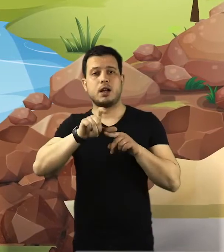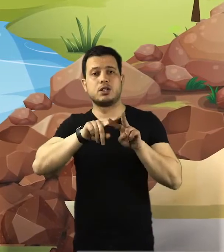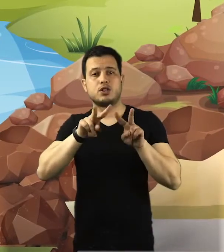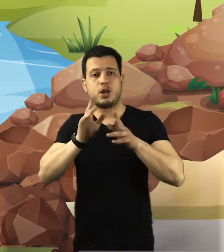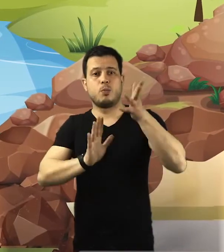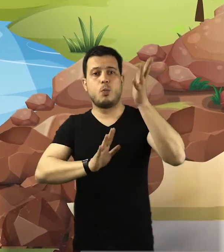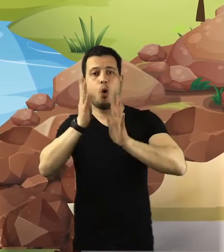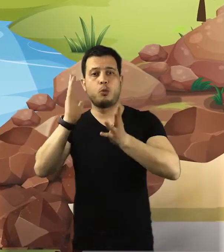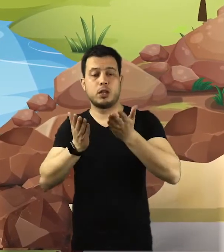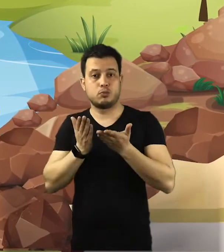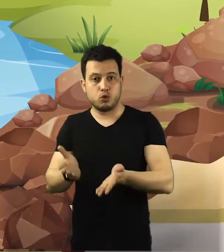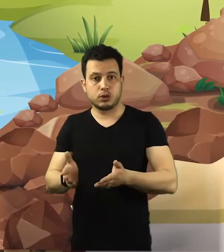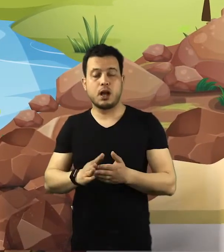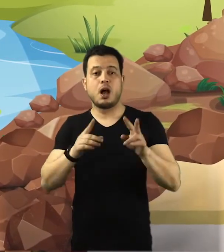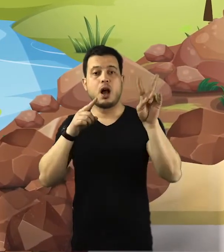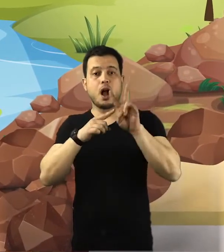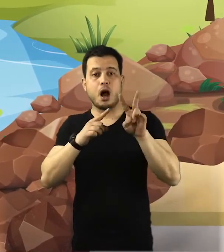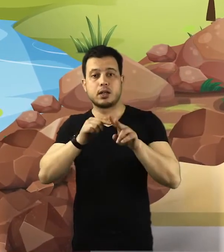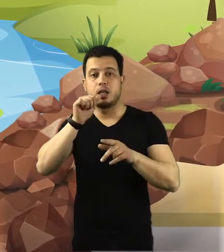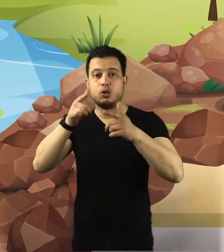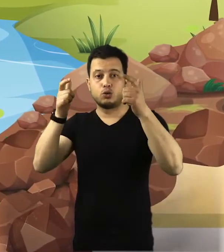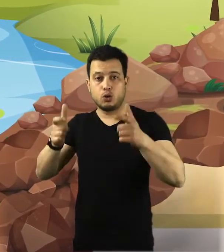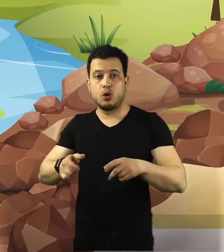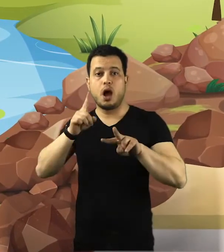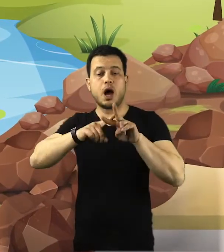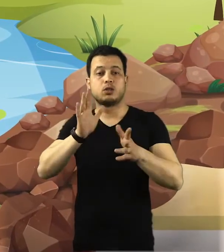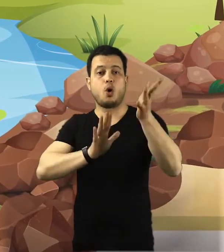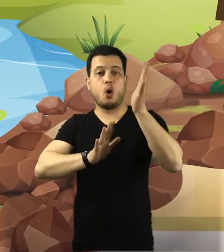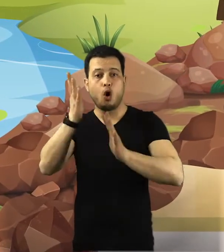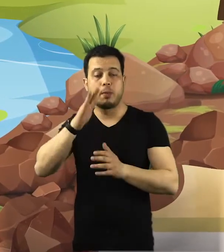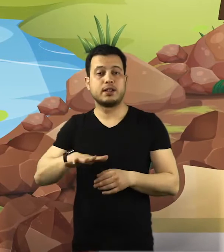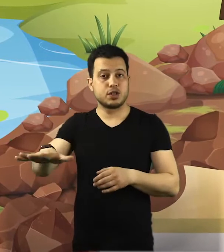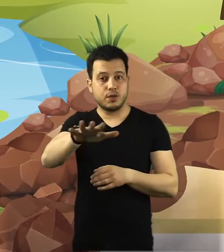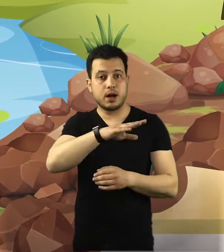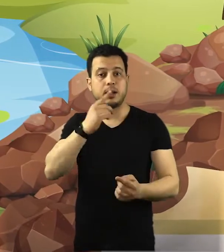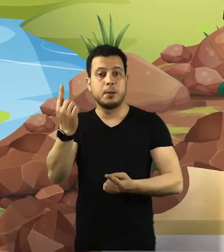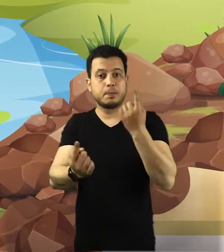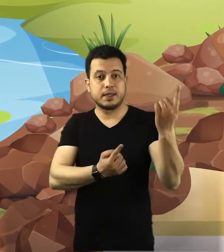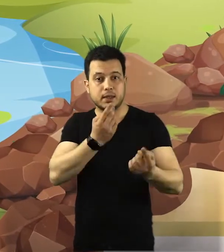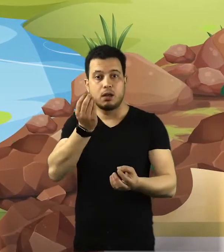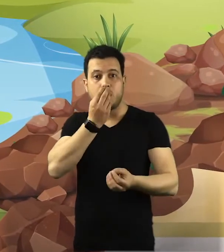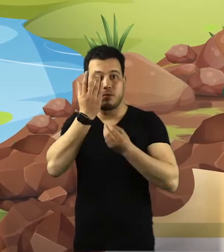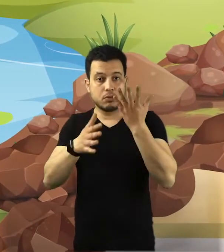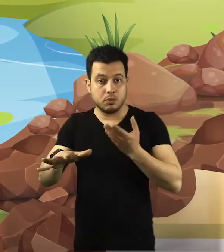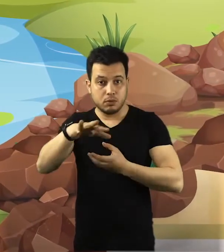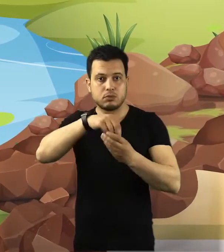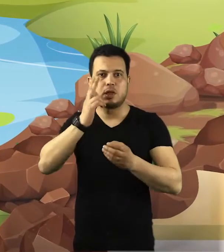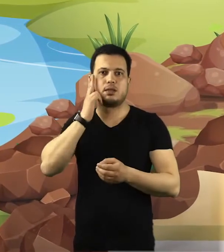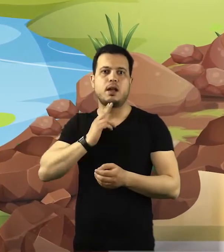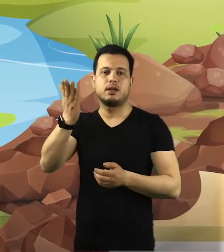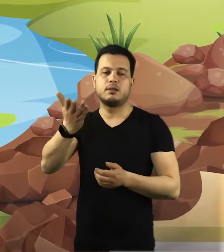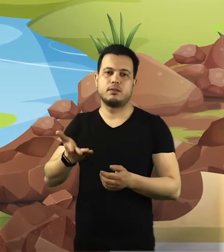buradadır Kartal Gölü ve Anıt Orman civarı Bitki çeşidi bakımından çok zengindir Doğa